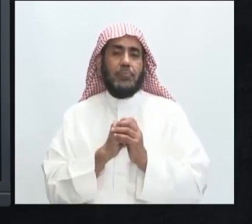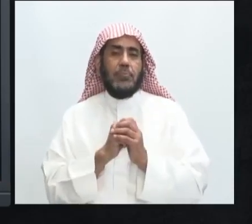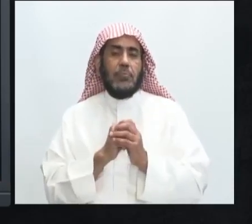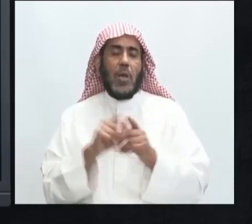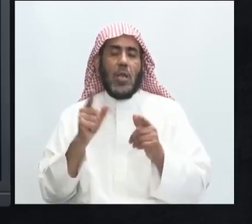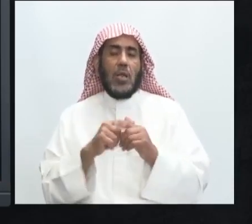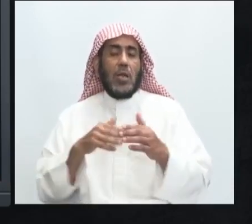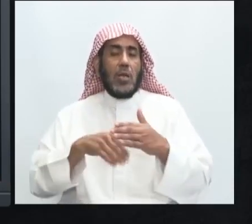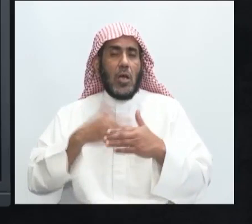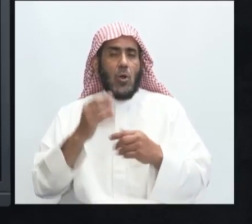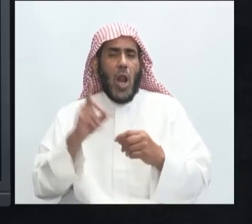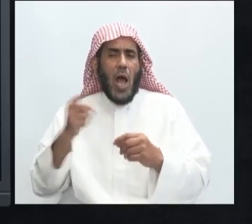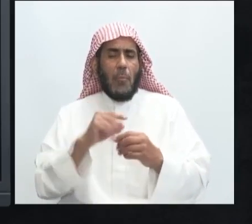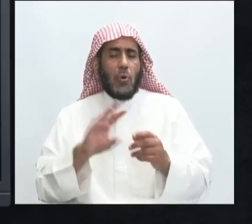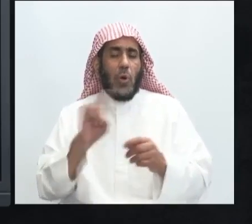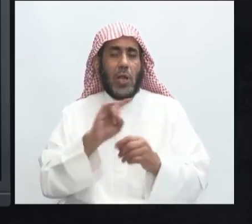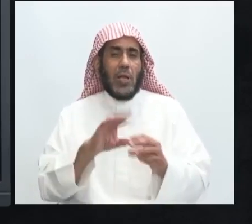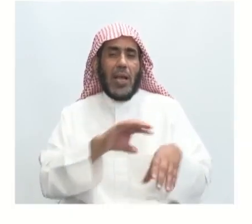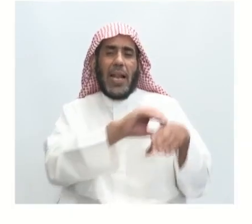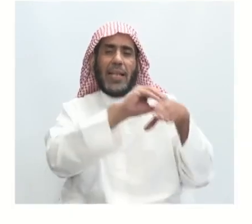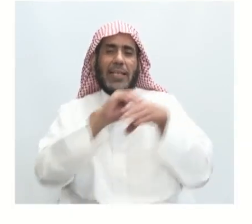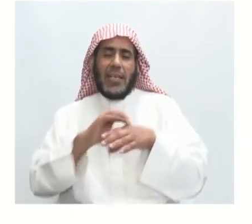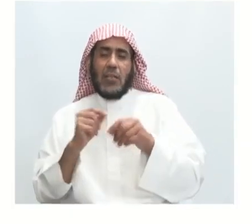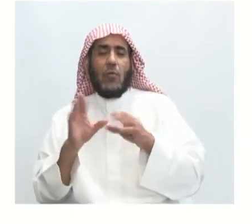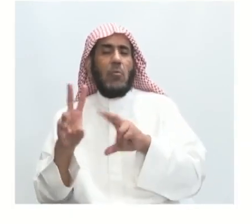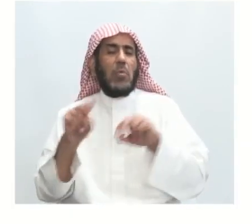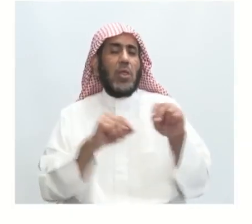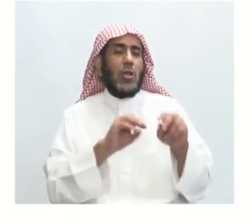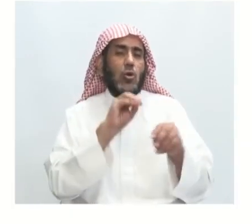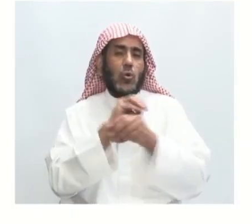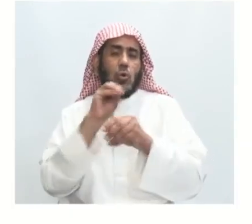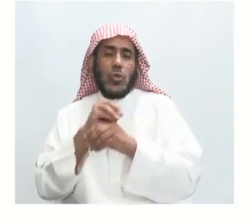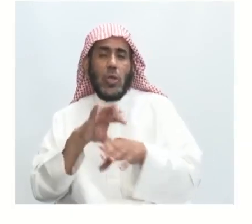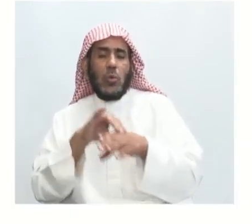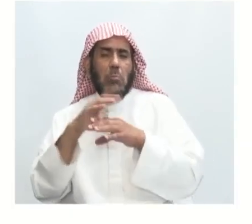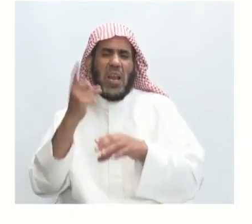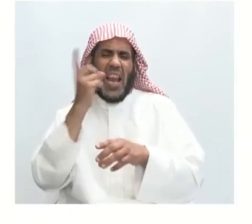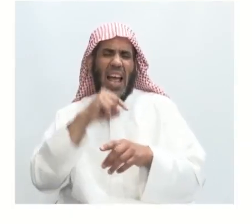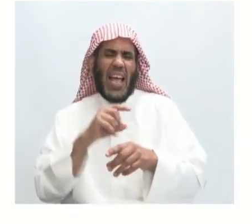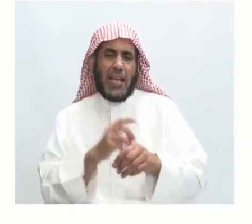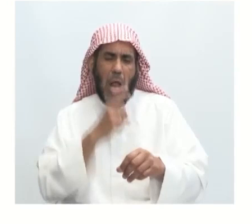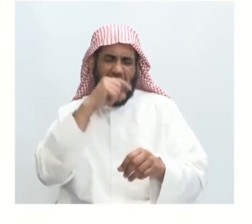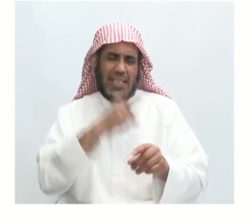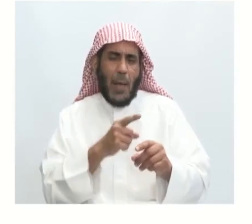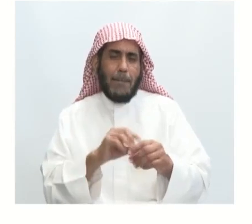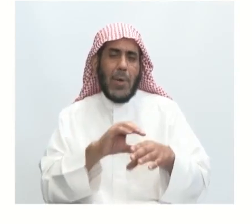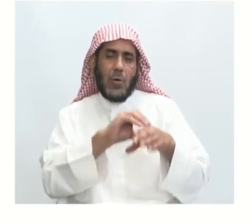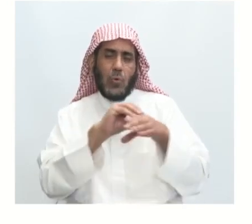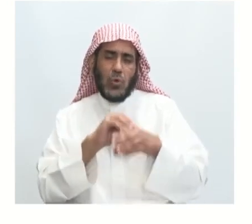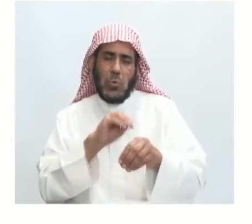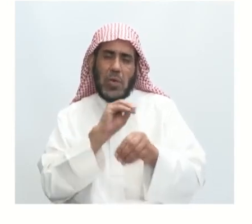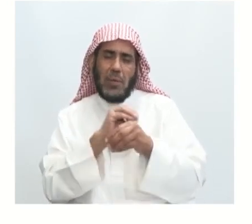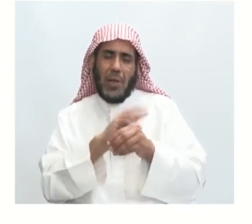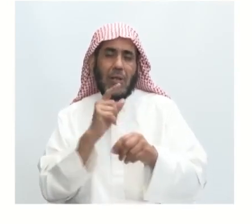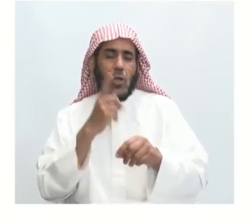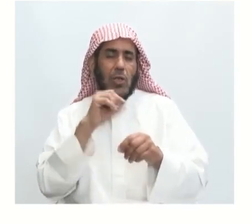ايضا يخرج الامر او النهي الى الارشاد ويكون في مقام النصح والتوجيه من غير الزام مقام النصح والتوجيه من